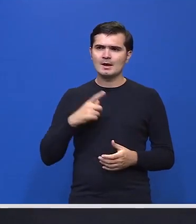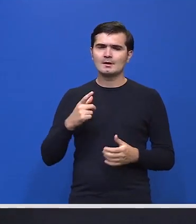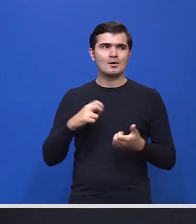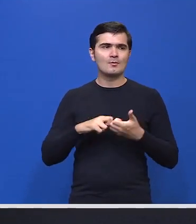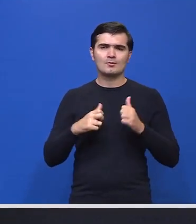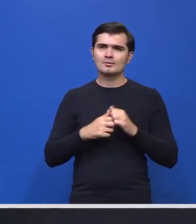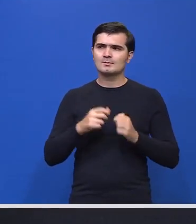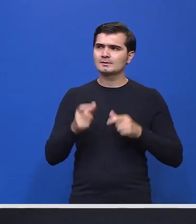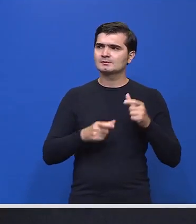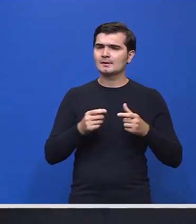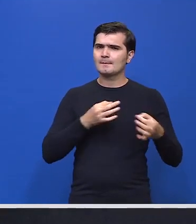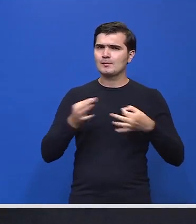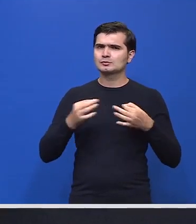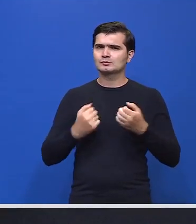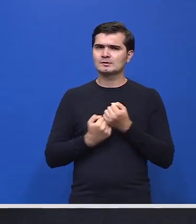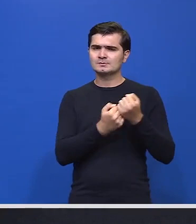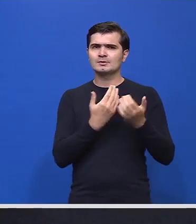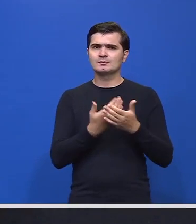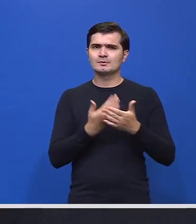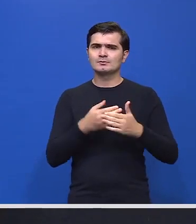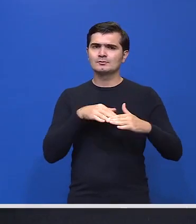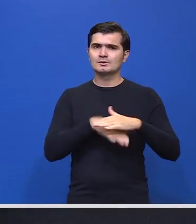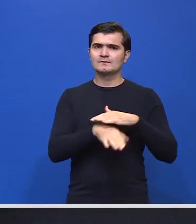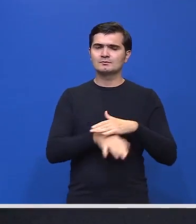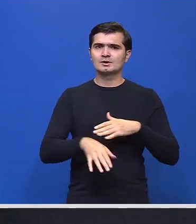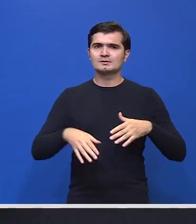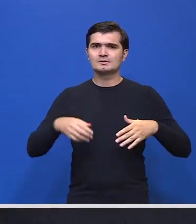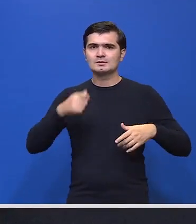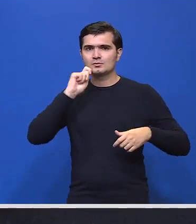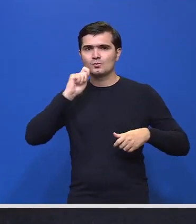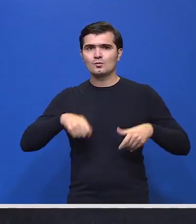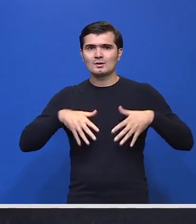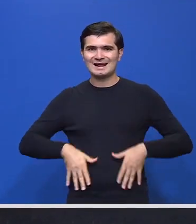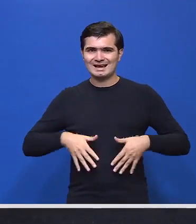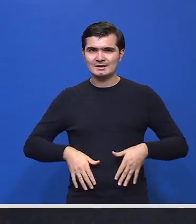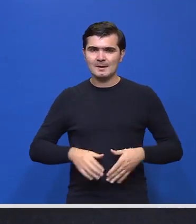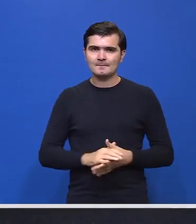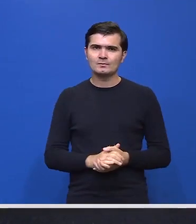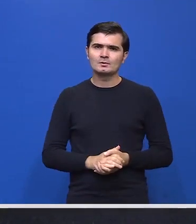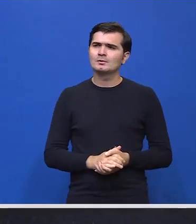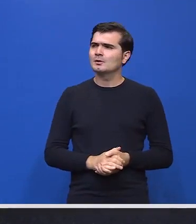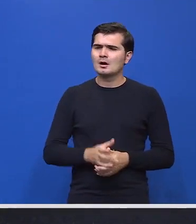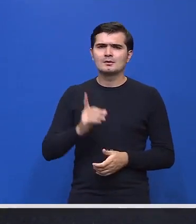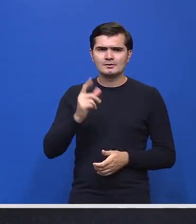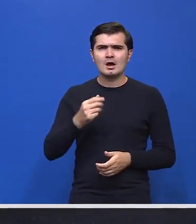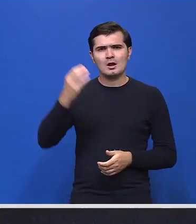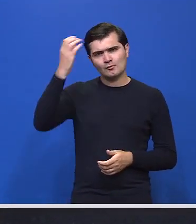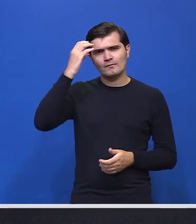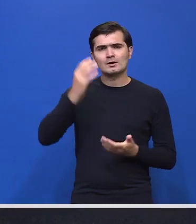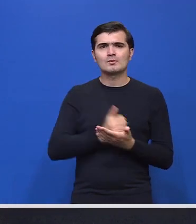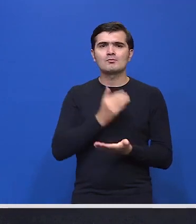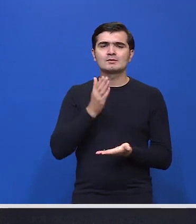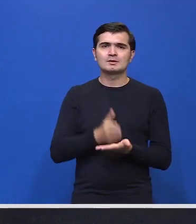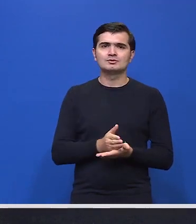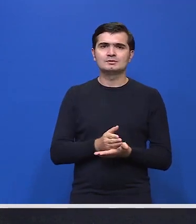de măsuri de sprijin pentru refugiații din Ucraina. Da, aici guvernul a luat decizia